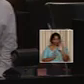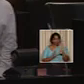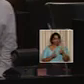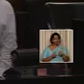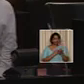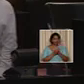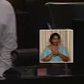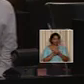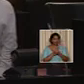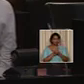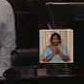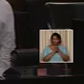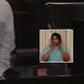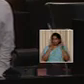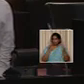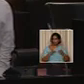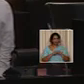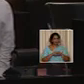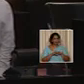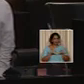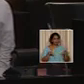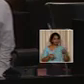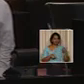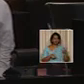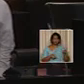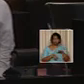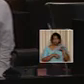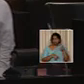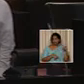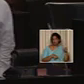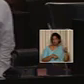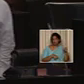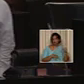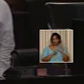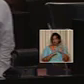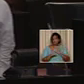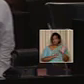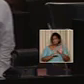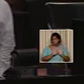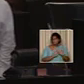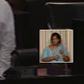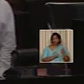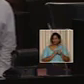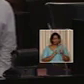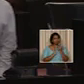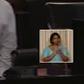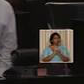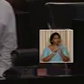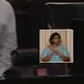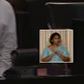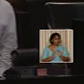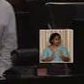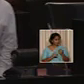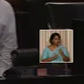කුඩු විශාල වශයෙන් පැතිරිලා තියෙනවා ඒ ප්‍රදේශවල. ඒ මර්ධනය කිරීම සඳහා වැඩපිළිවෙලක් ක්‍රියාත්මක කරන